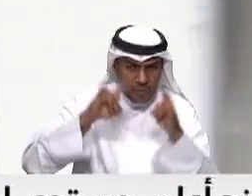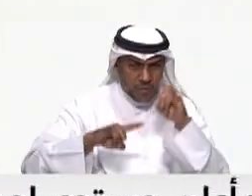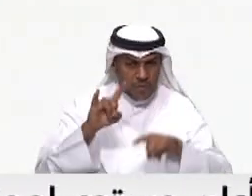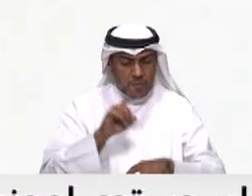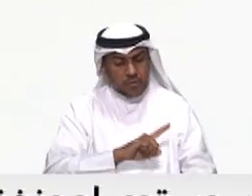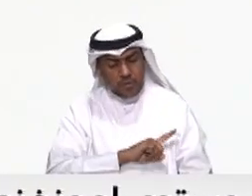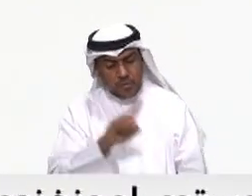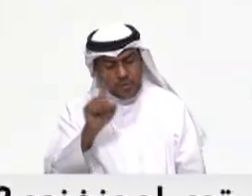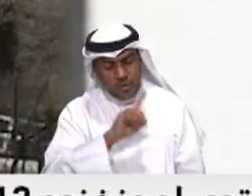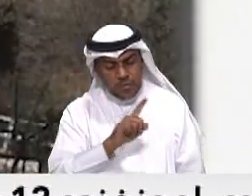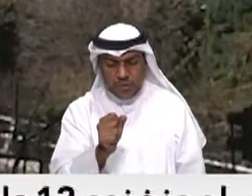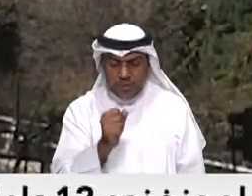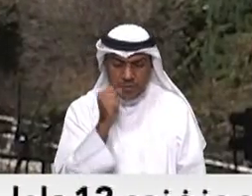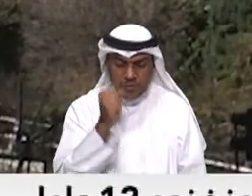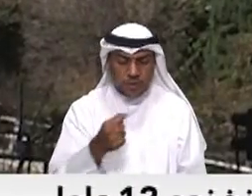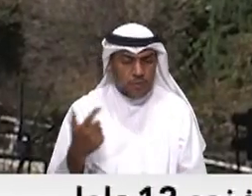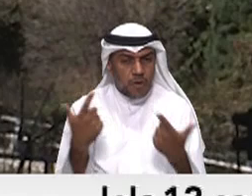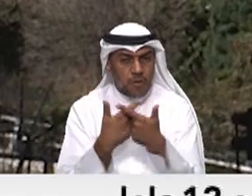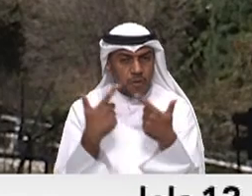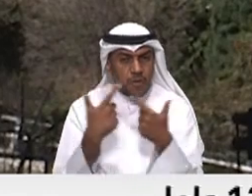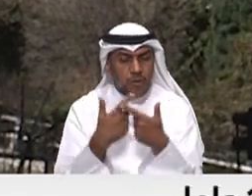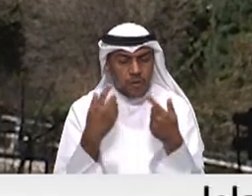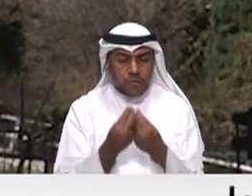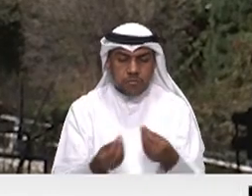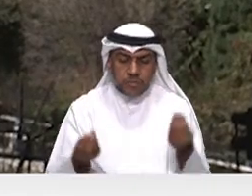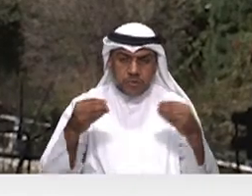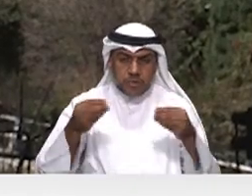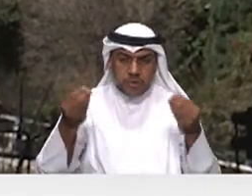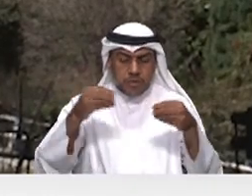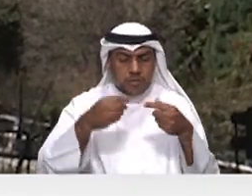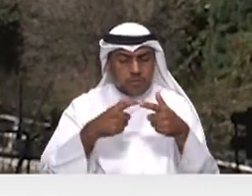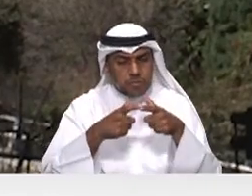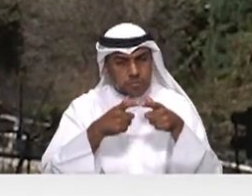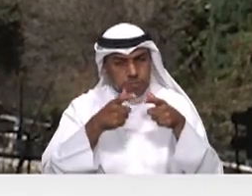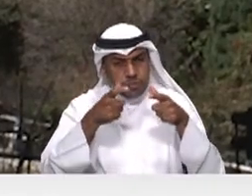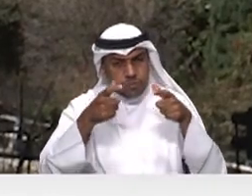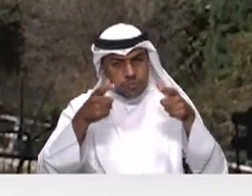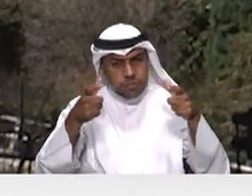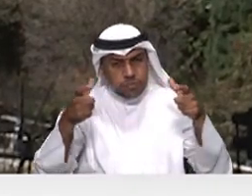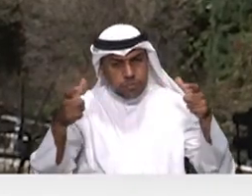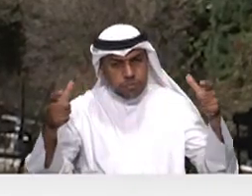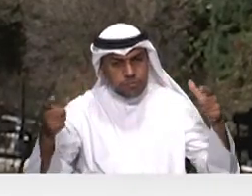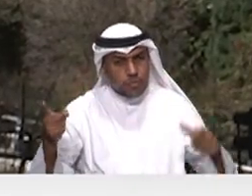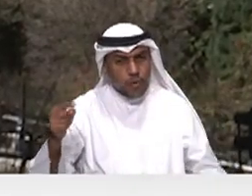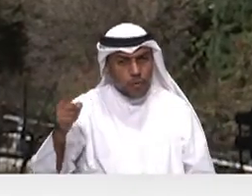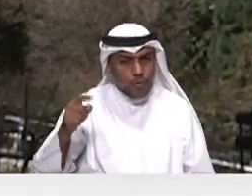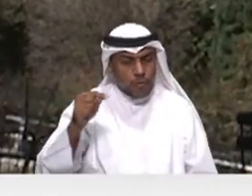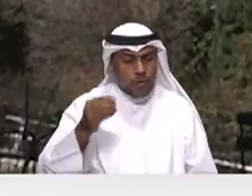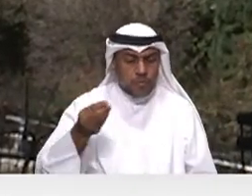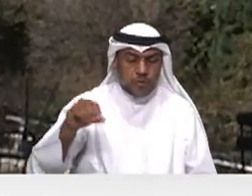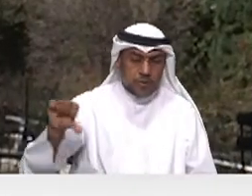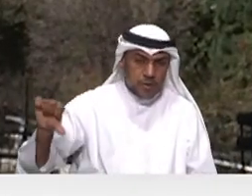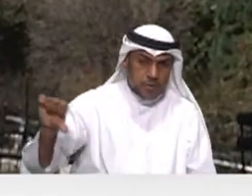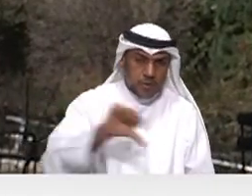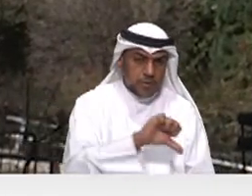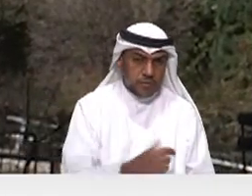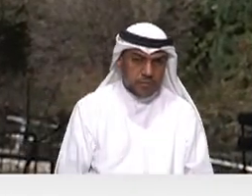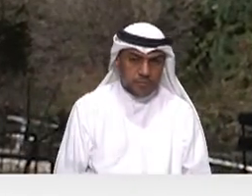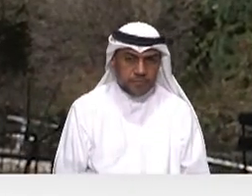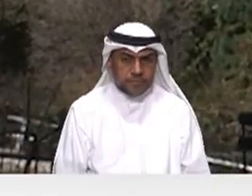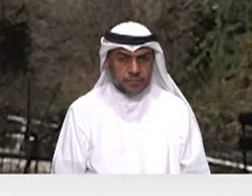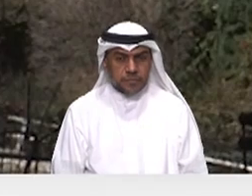حتى اللحظة، في حين تتوسع الحرب على لبنان يوماً بعد يوم. مي فرحات،